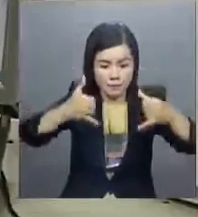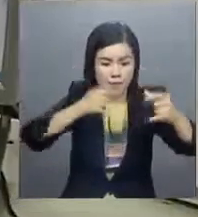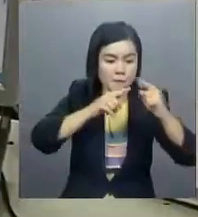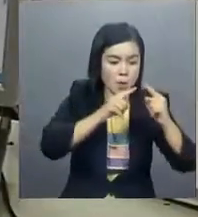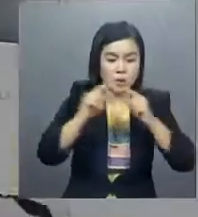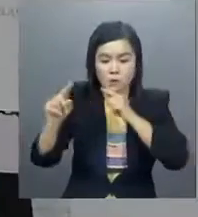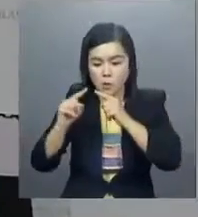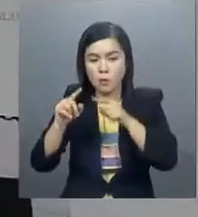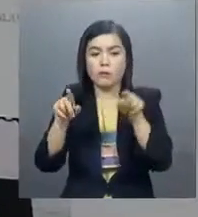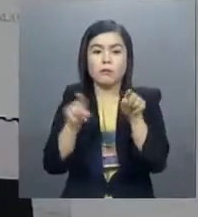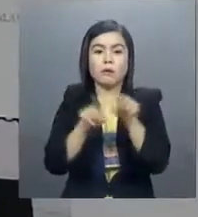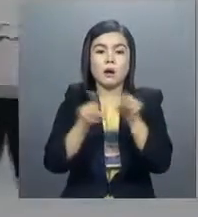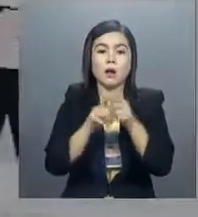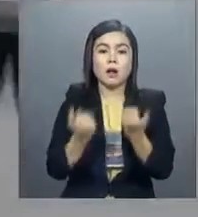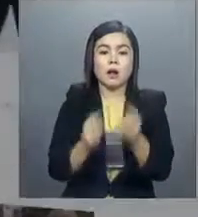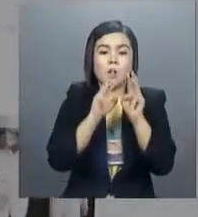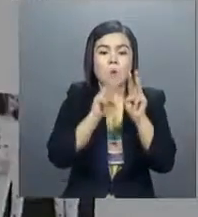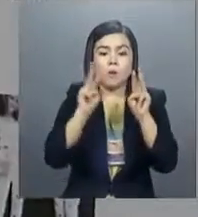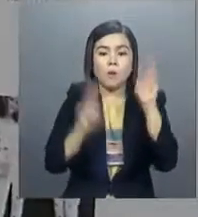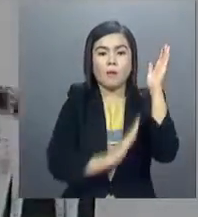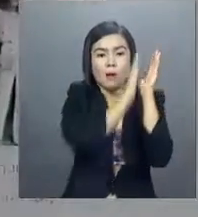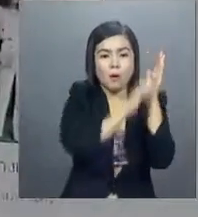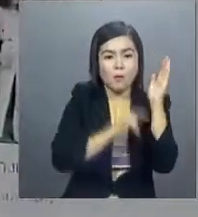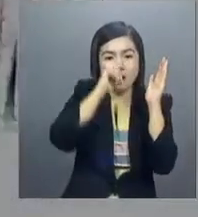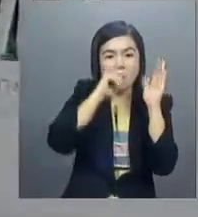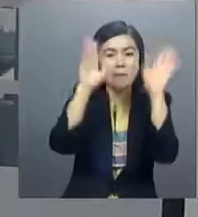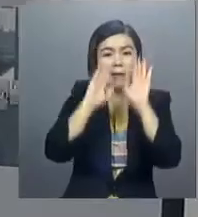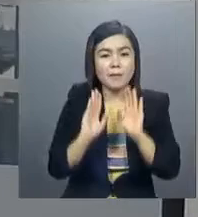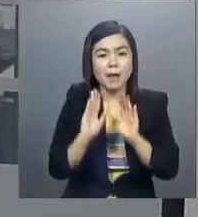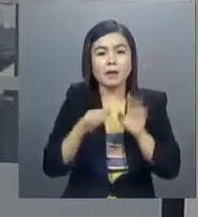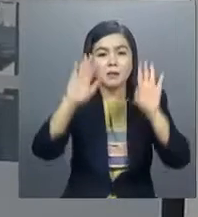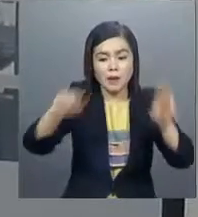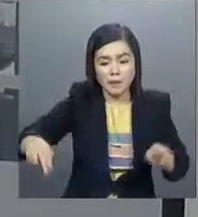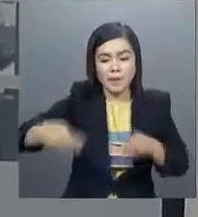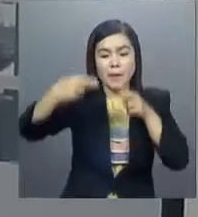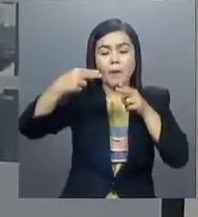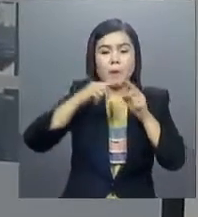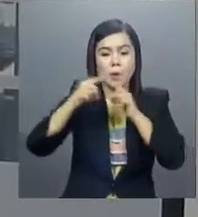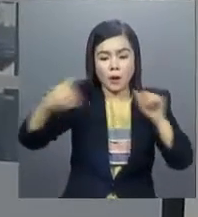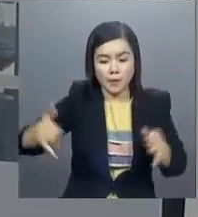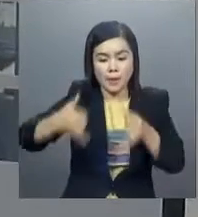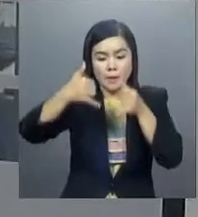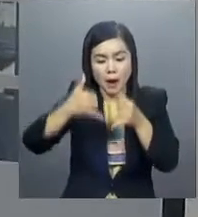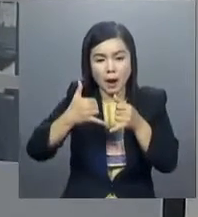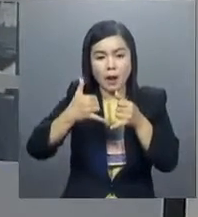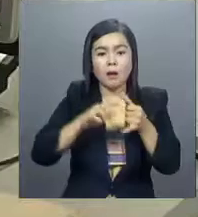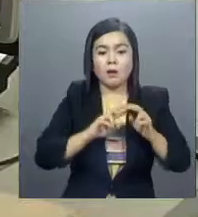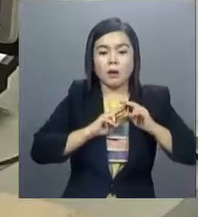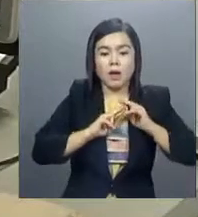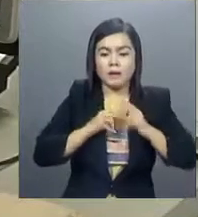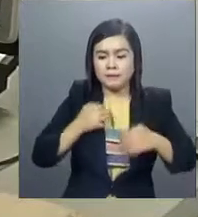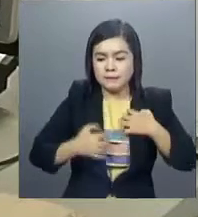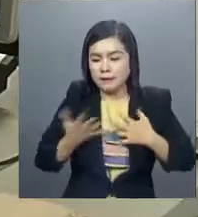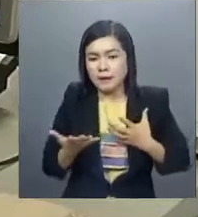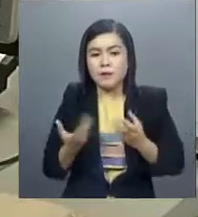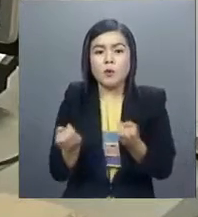าณิชย์อิเล็กทรอนิกส์ของไทยยังดำเนินการแบบตัวต่อตัวผู้ร้องเรียนติดต่อหน่วยงานที่เกี่ยวข้องด้วยตนเองและไม่สามารถน